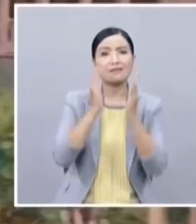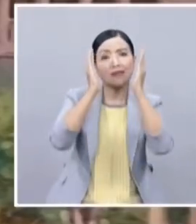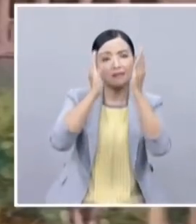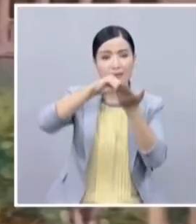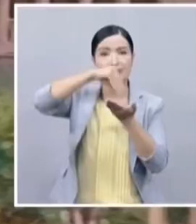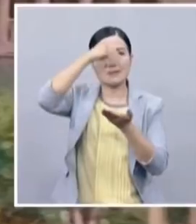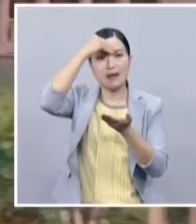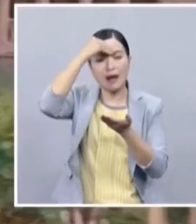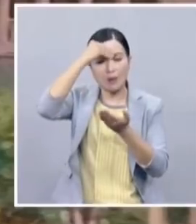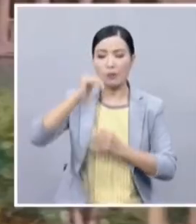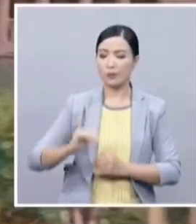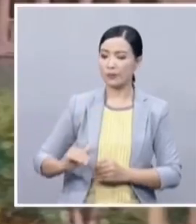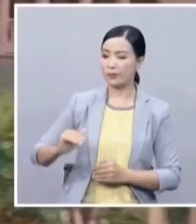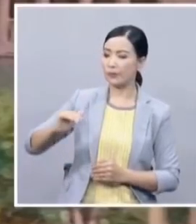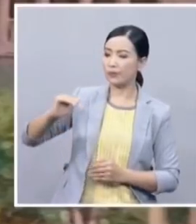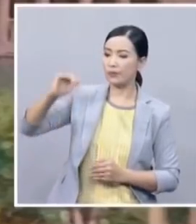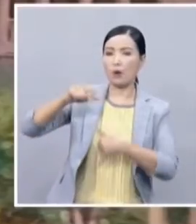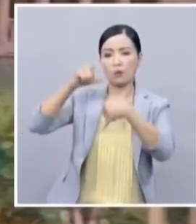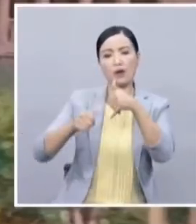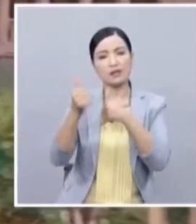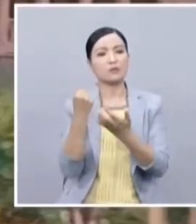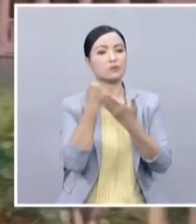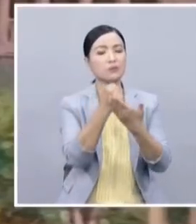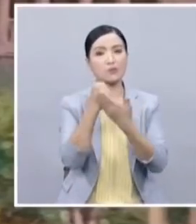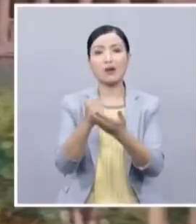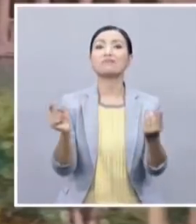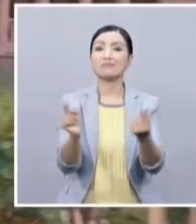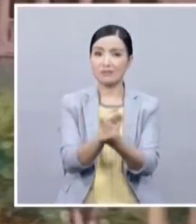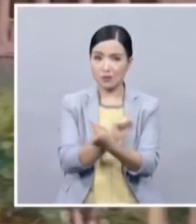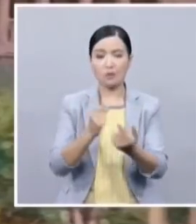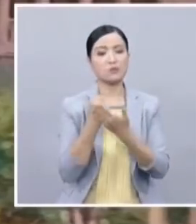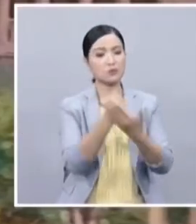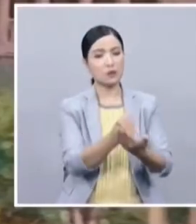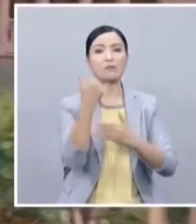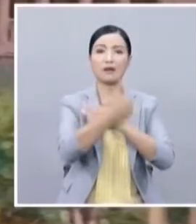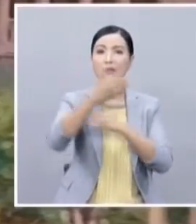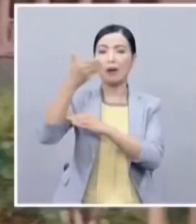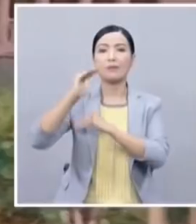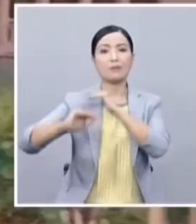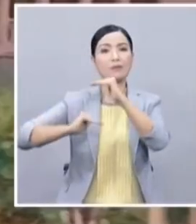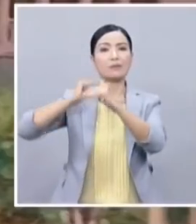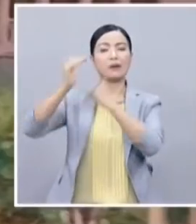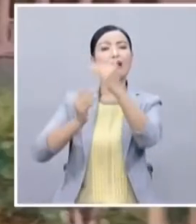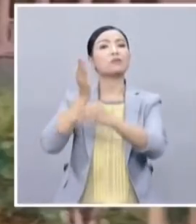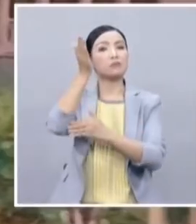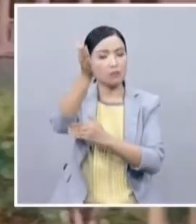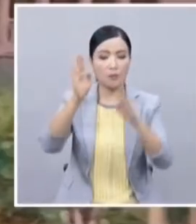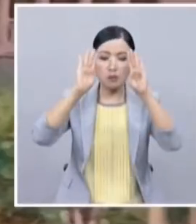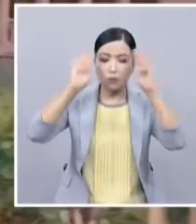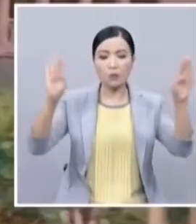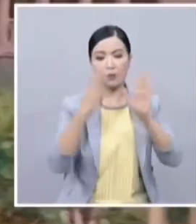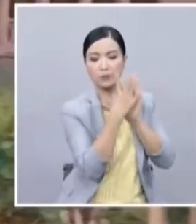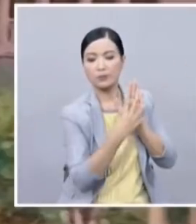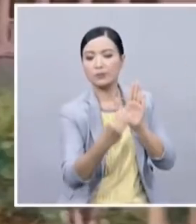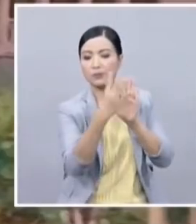รียนเพื่อเติมใจเป็นพลังดีๆสำหรับรับใช้สังคมและพัฒนาประเทศชาติต่อไปนะครับถ่ายทอดประสบการณ์ต่างๆให้กับรุ่น